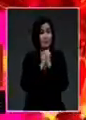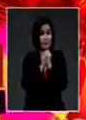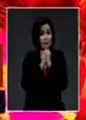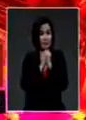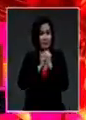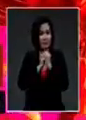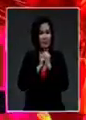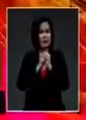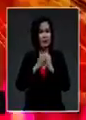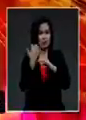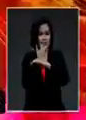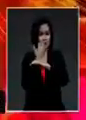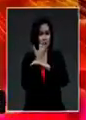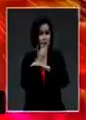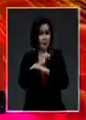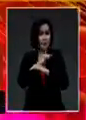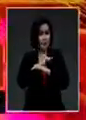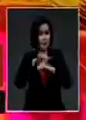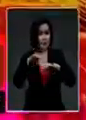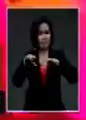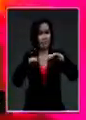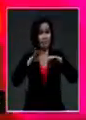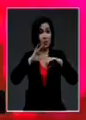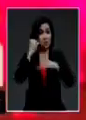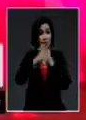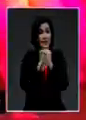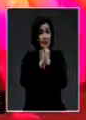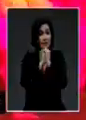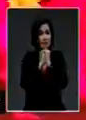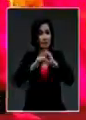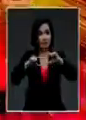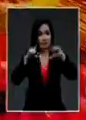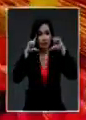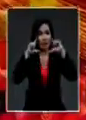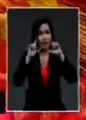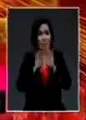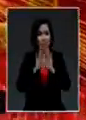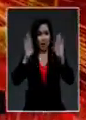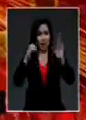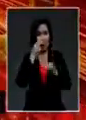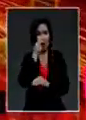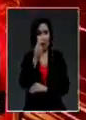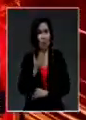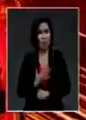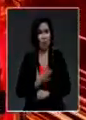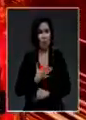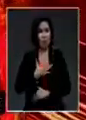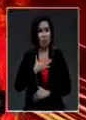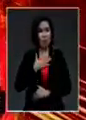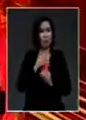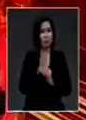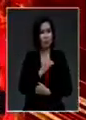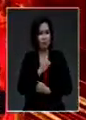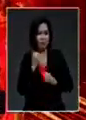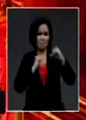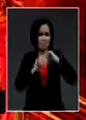ศน์ชื่อดังของจีน CCTV ครับ มีการเปิดบ้านให้ผู้คนเนี่ยรับชมอย่างเป็นทางการคนก็ตื่นเต้นโอ้โหเขาบอกการแสดงนะเย